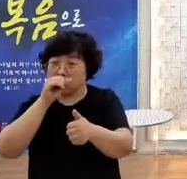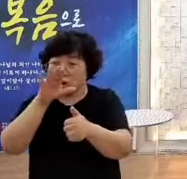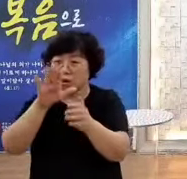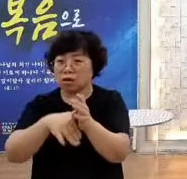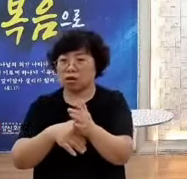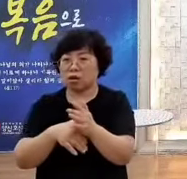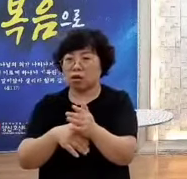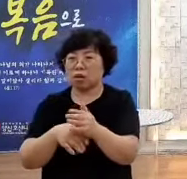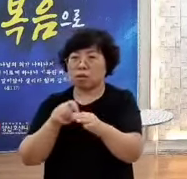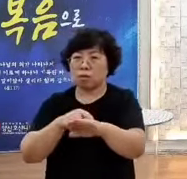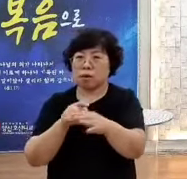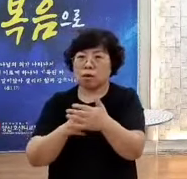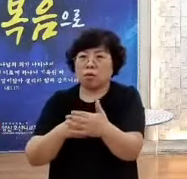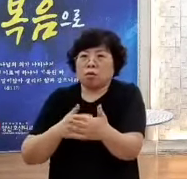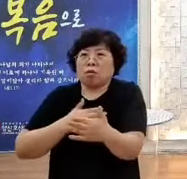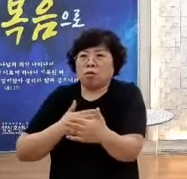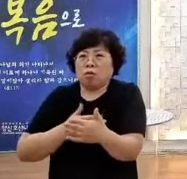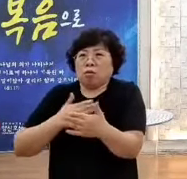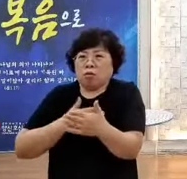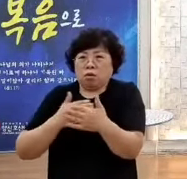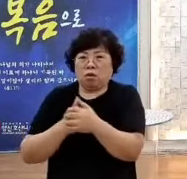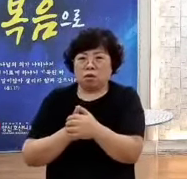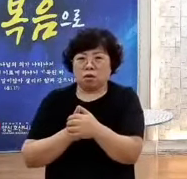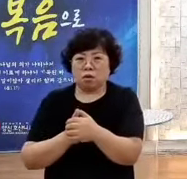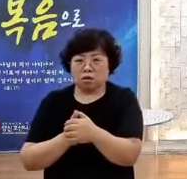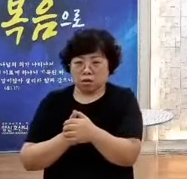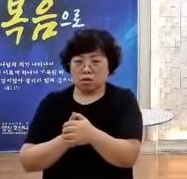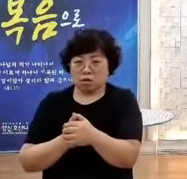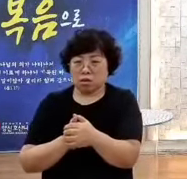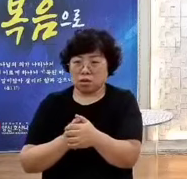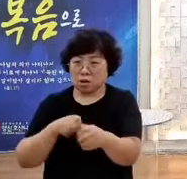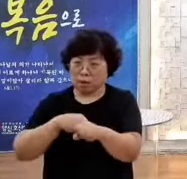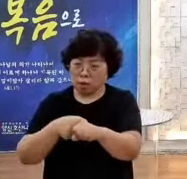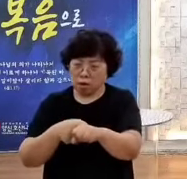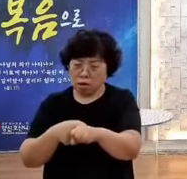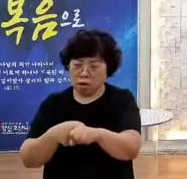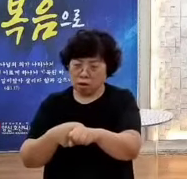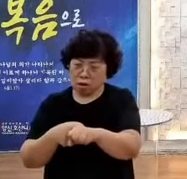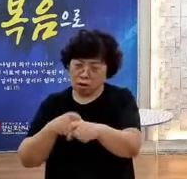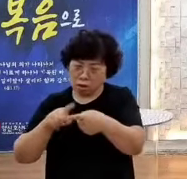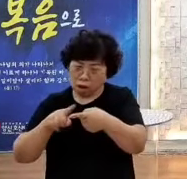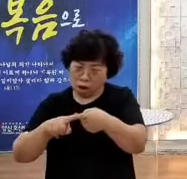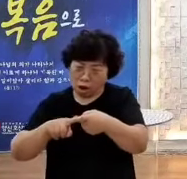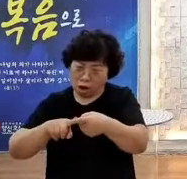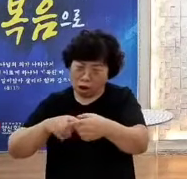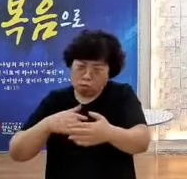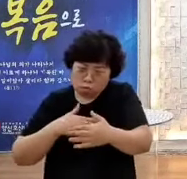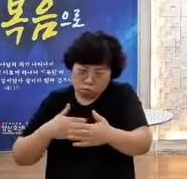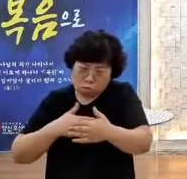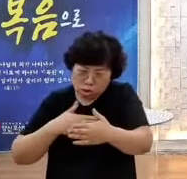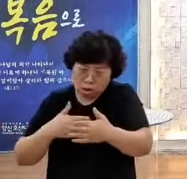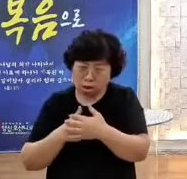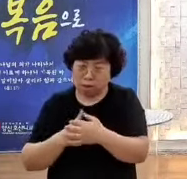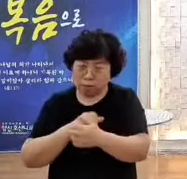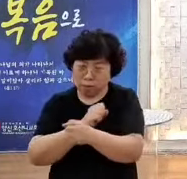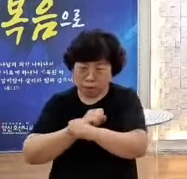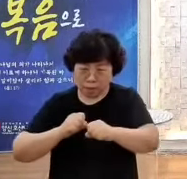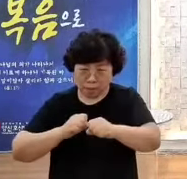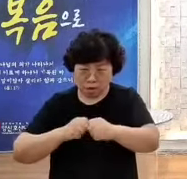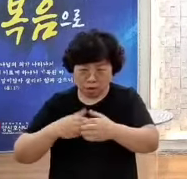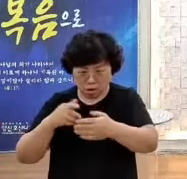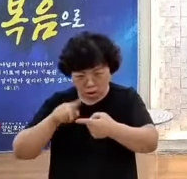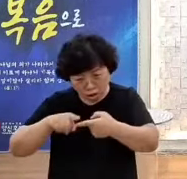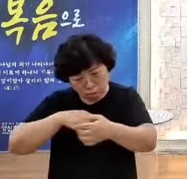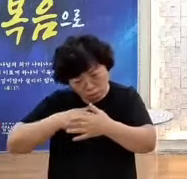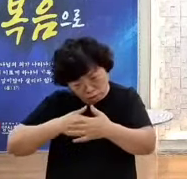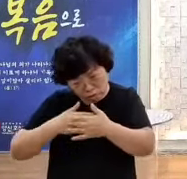따라서 내가 중징계가 될 수도 있고 양형으로 풀려날 수도 있다. 여러분, 얼마나 불안하겠습니까? 막 이런 문제가 있다고